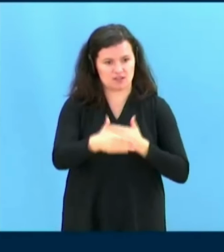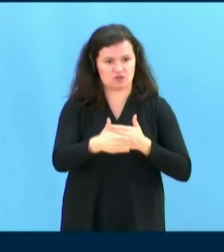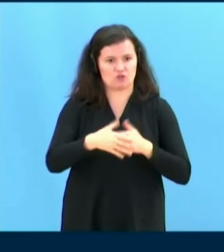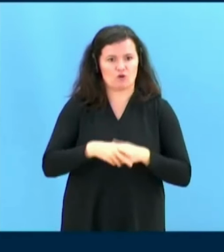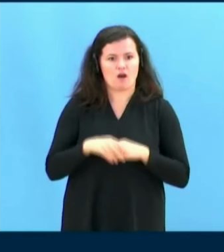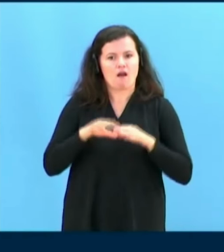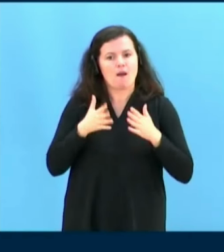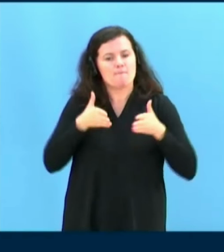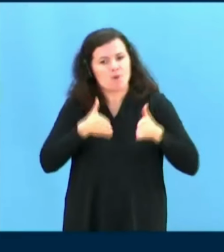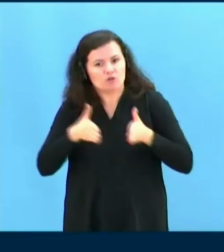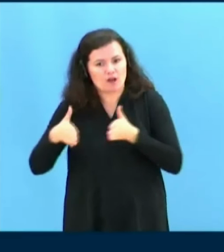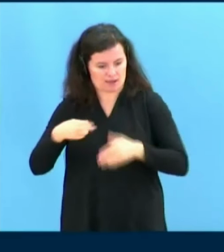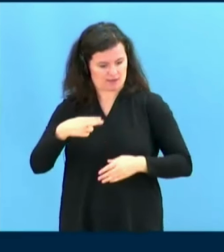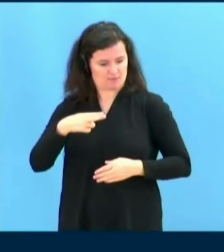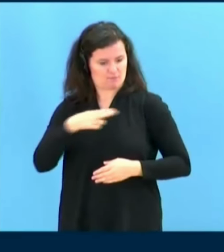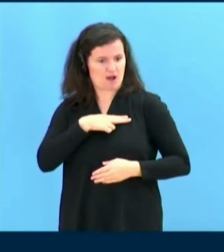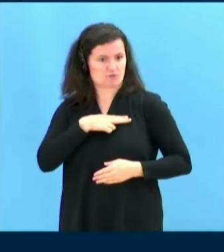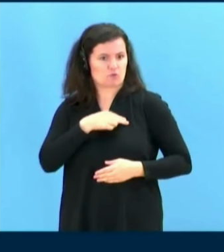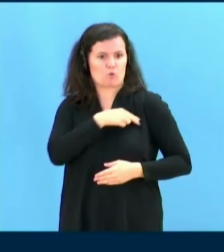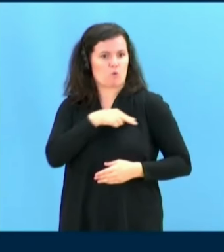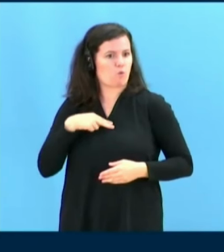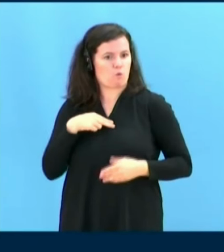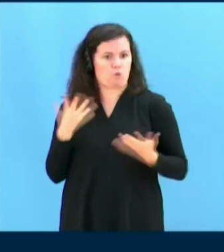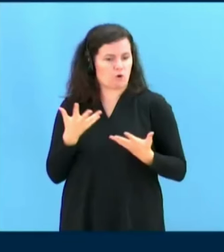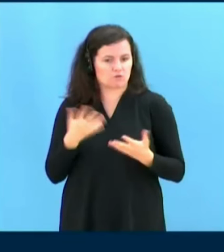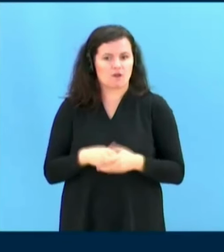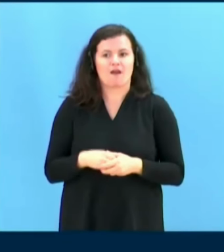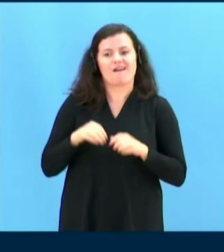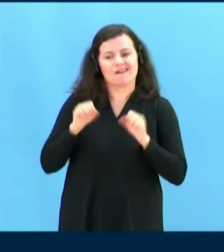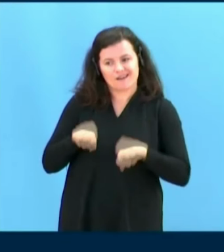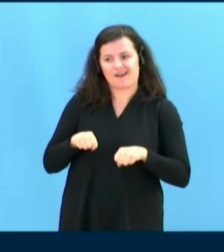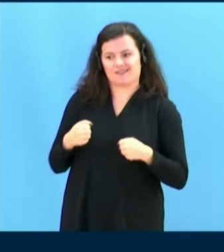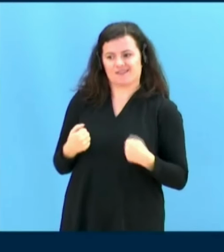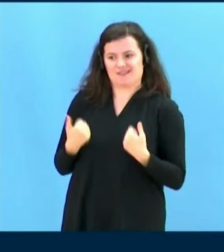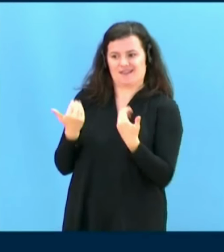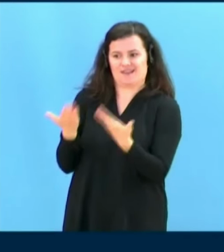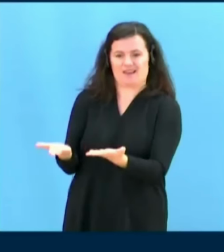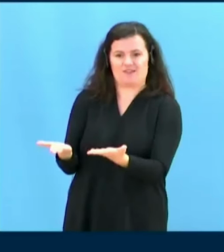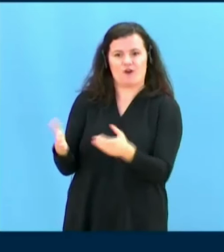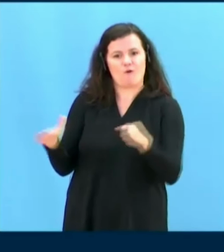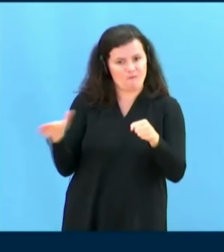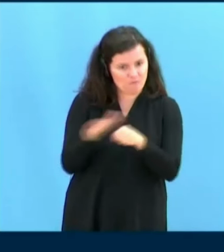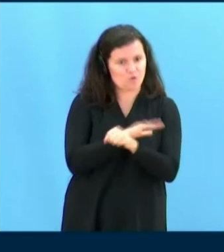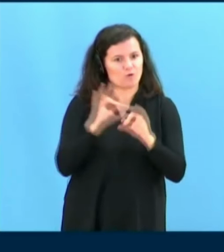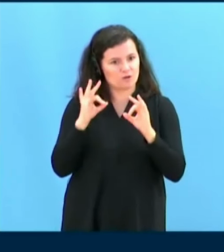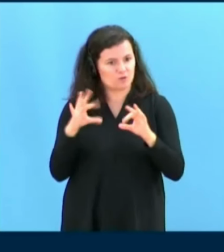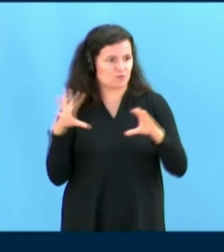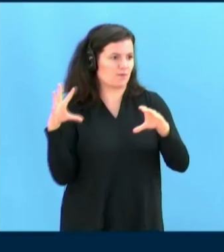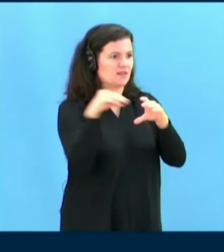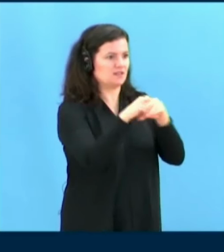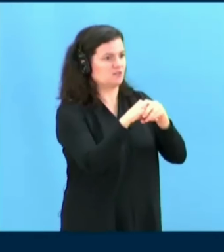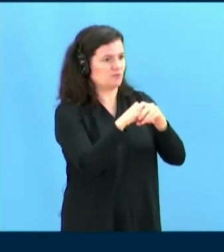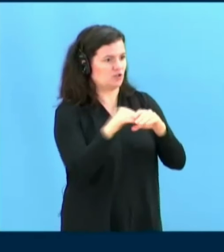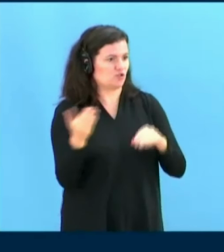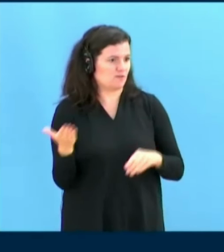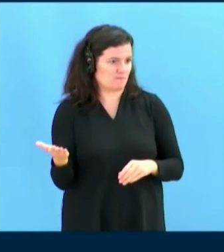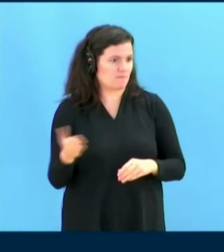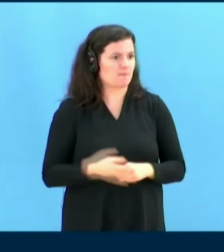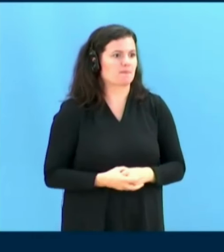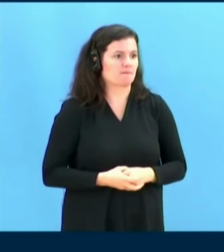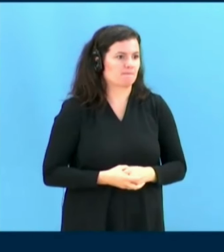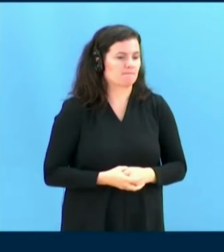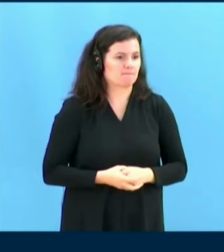подходы в работе, новый порядок, который еще больше обеспечит равноценное, полное эффективное